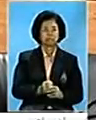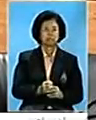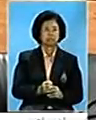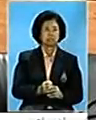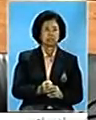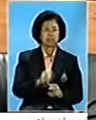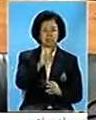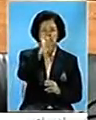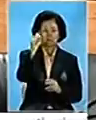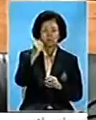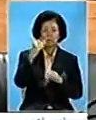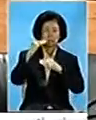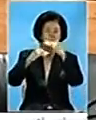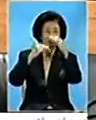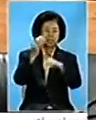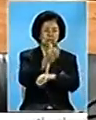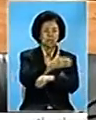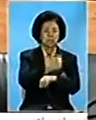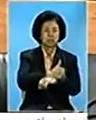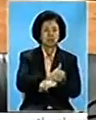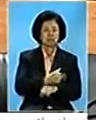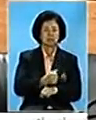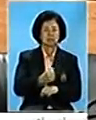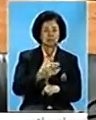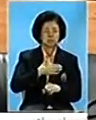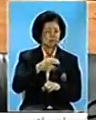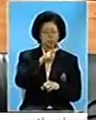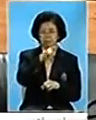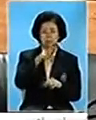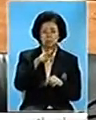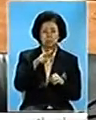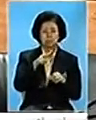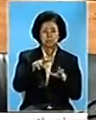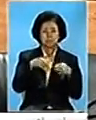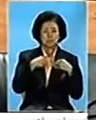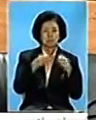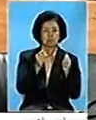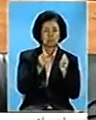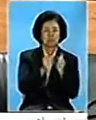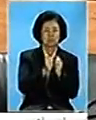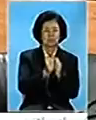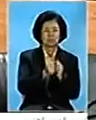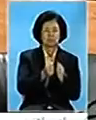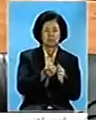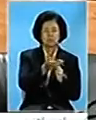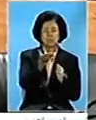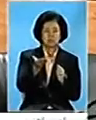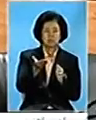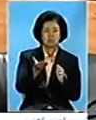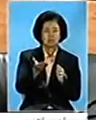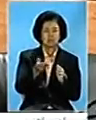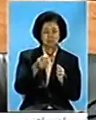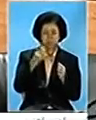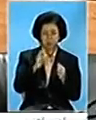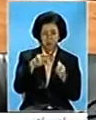สภาพัฒนาการเมืองผมอาจจะไม่เห็นด้วยกับเพื่อนสมาชิกที่พูดมาว่าจะต้องมีบทลงโทษเพราะไม่ใช่หน้าที่ท่าน